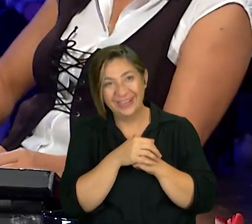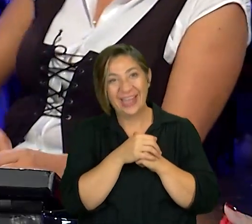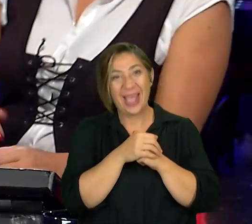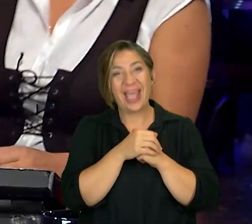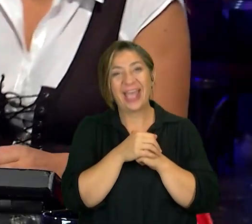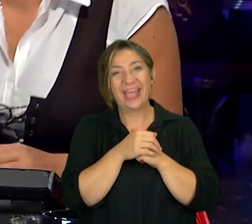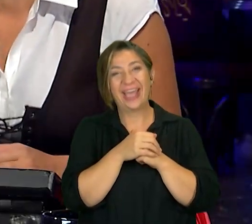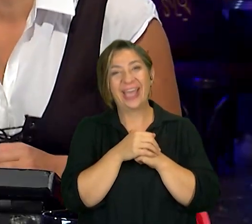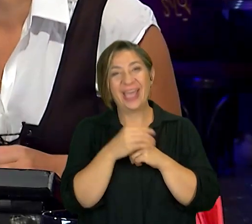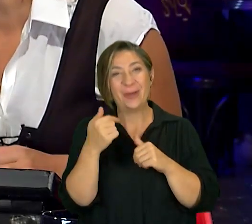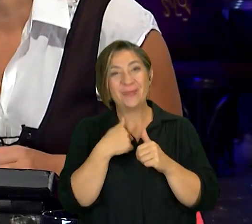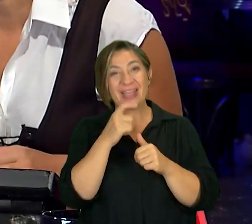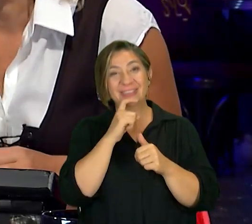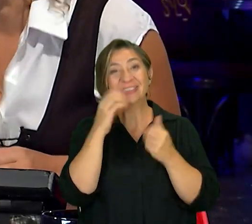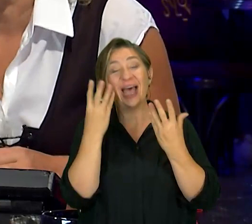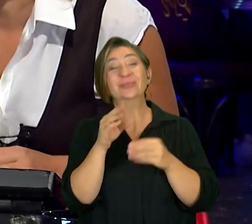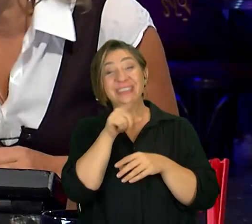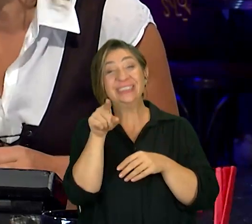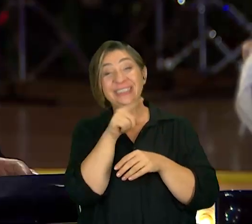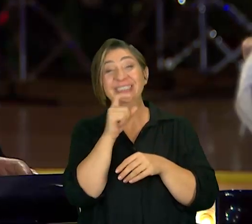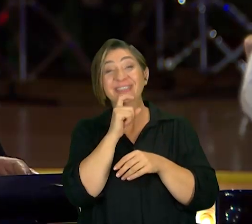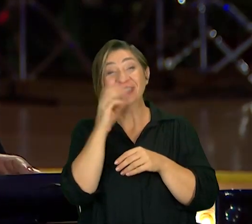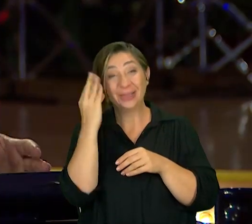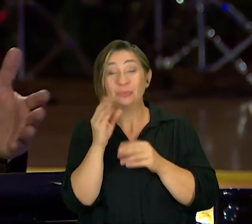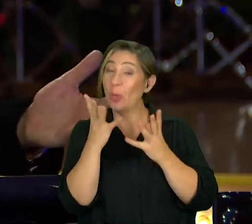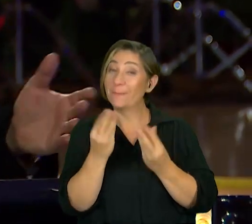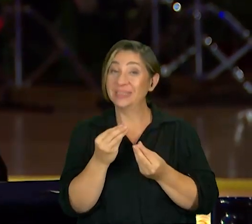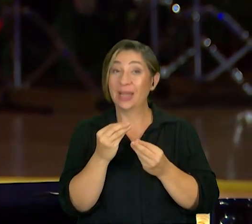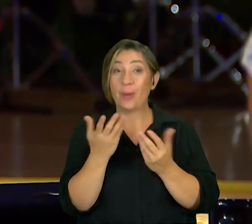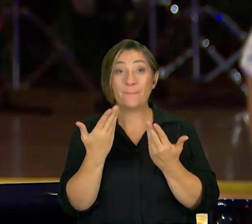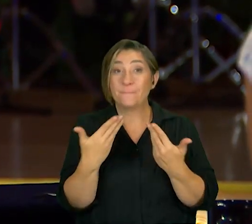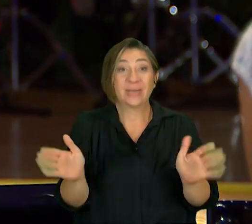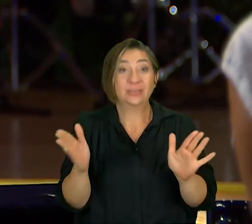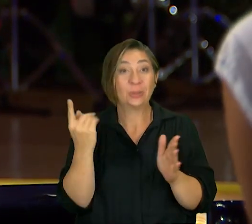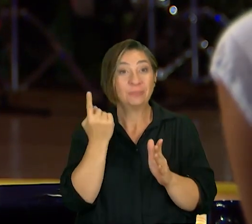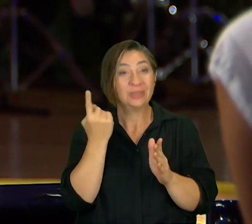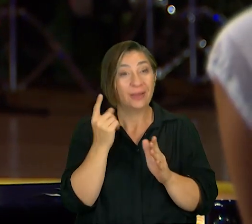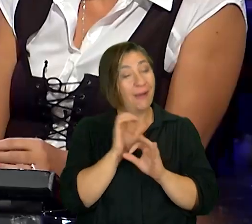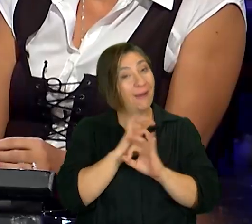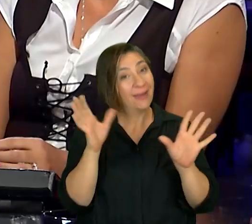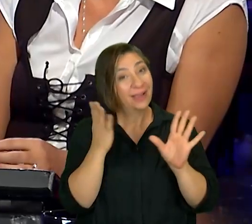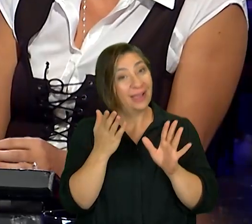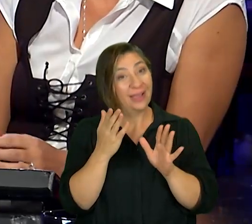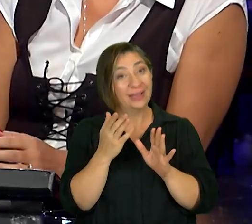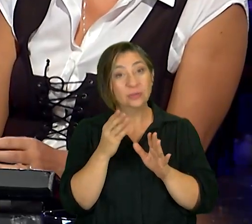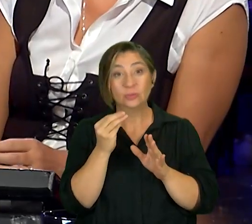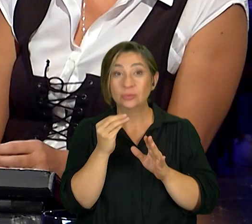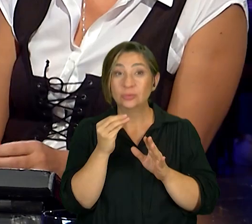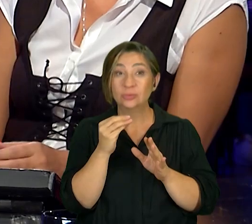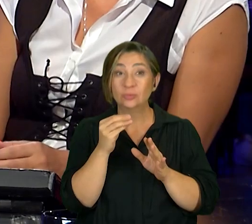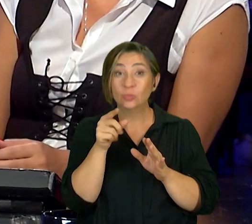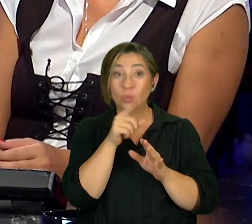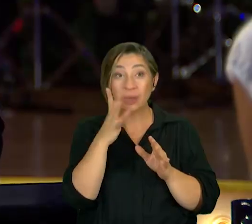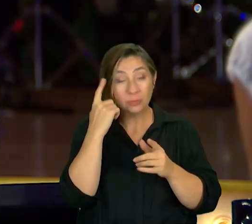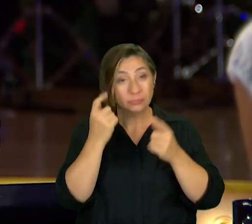Hayır belki bu evliliği... Ben yanlış anlamış olma. Sen de yanlış anlamış olma. Fakat hayran olacak bir şey bu ya. Çok acayip. Ben şunu çok söyleyeyim. Çok acayip. Bu